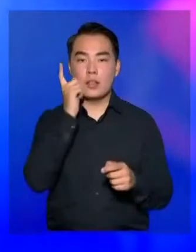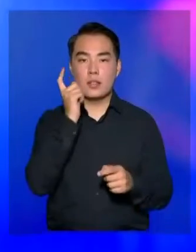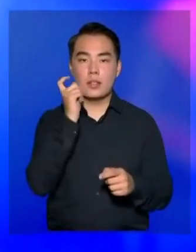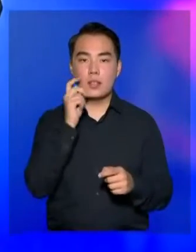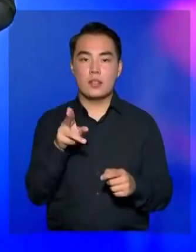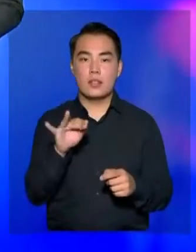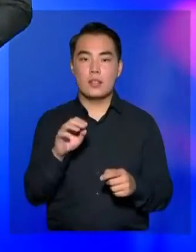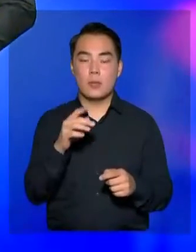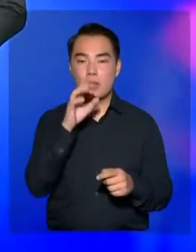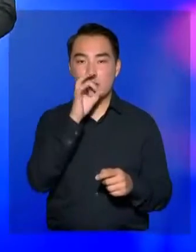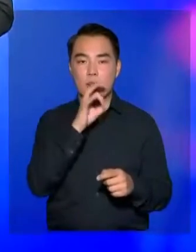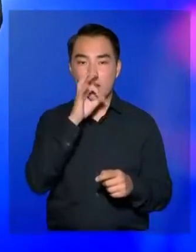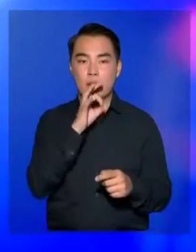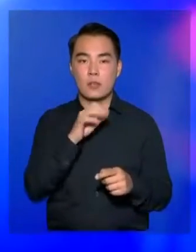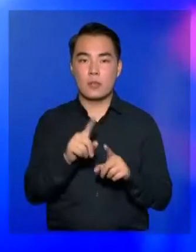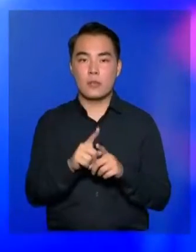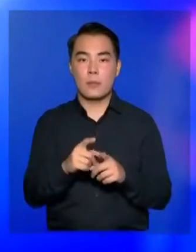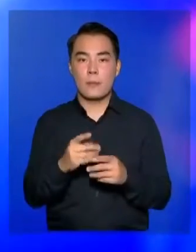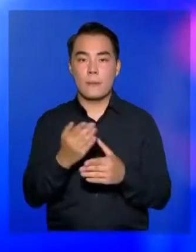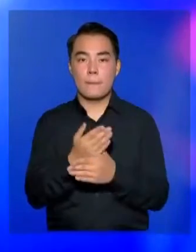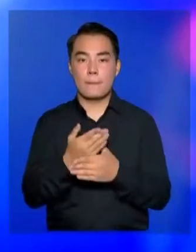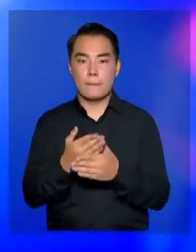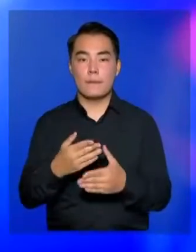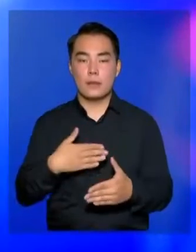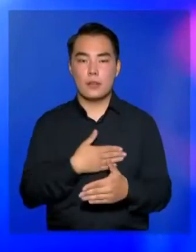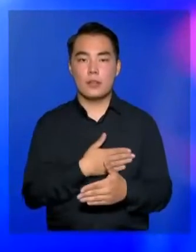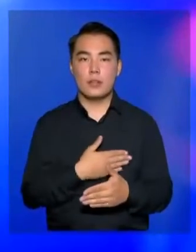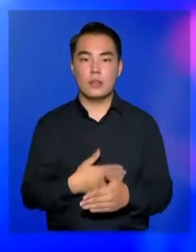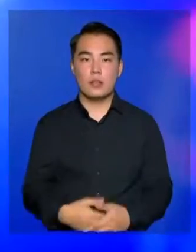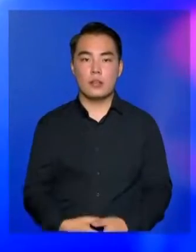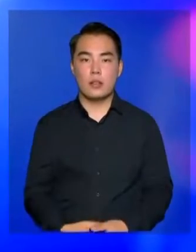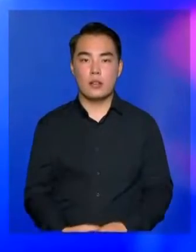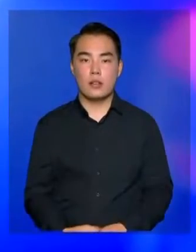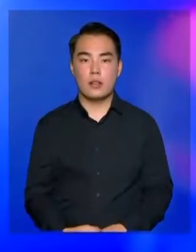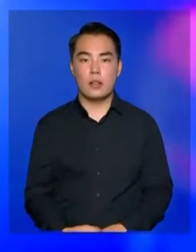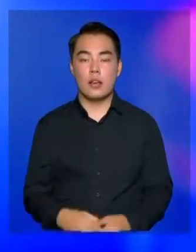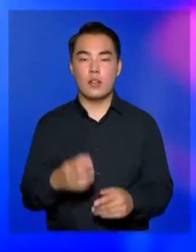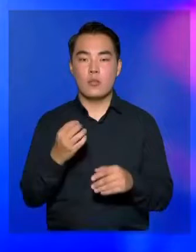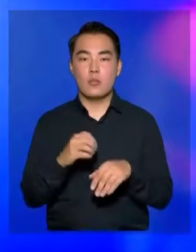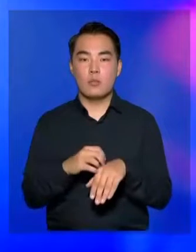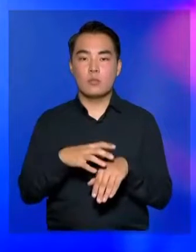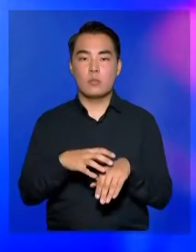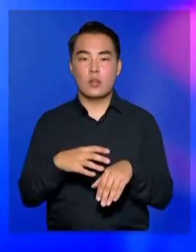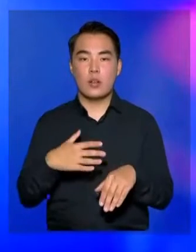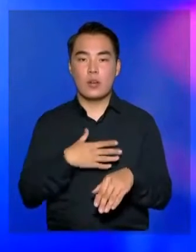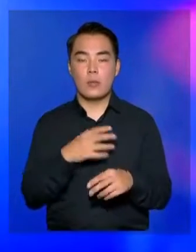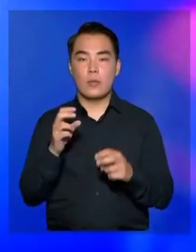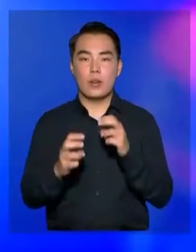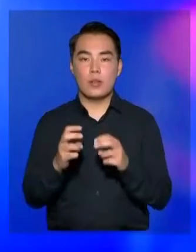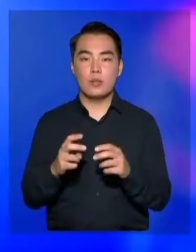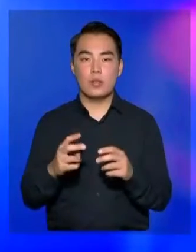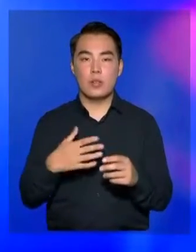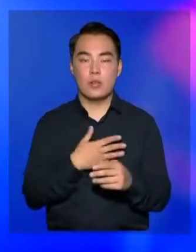қарсы дәр-дәрмек шығаратын әлемдік өндірушімен келісімге келсе, енді қатерлі ісікпен күресетін компаниямен келісі жүргізіп